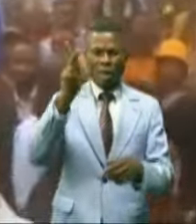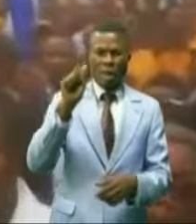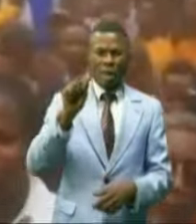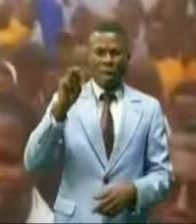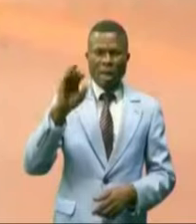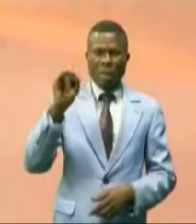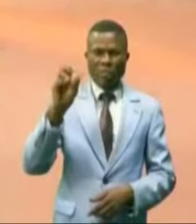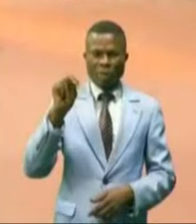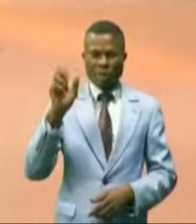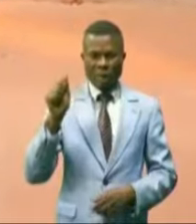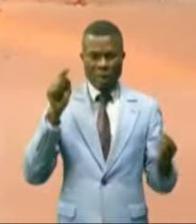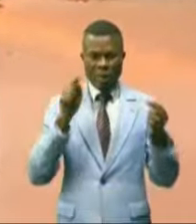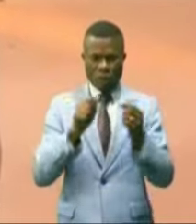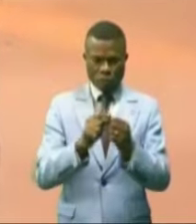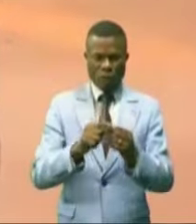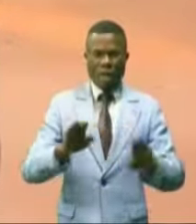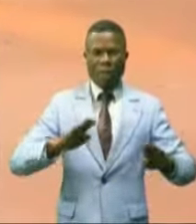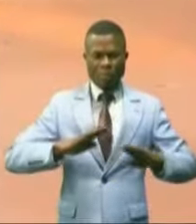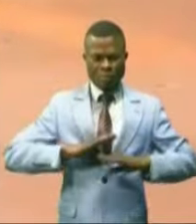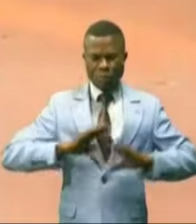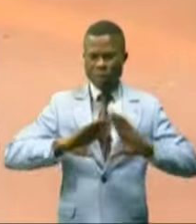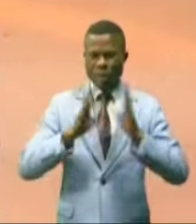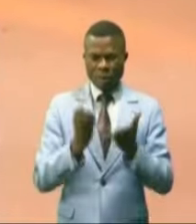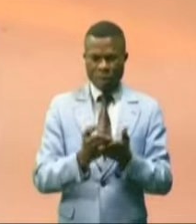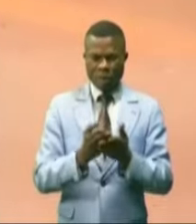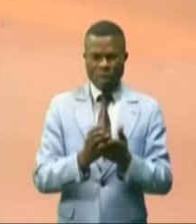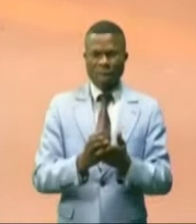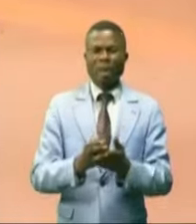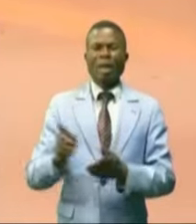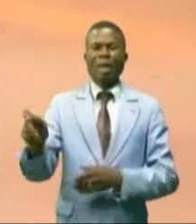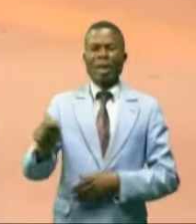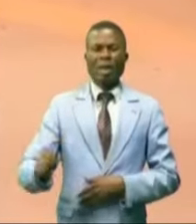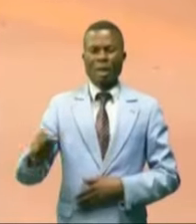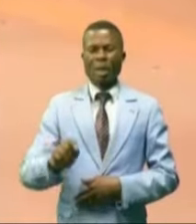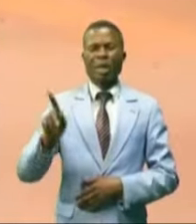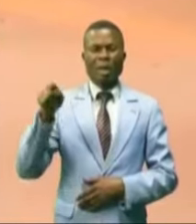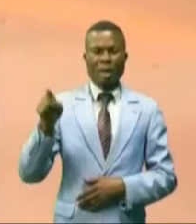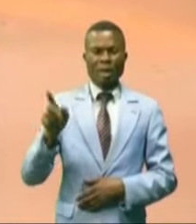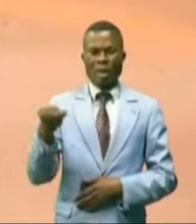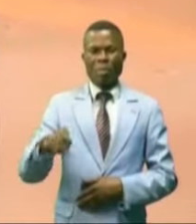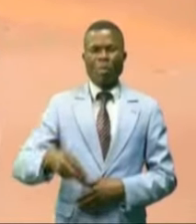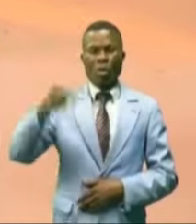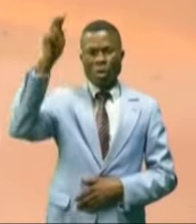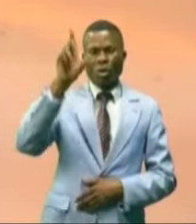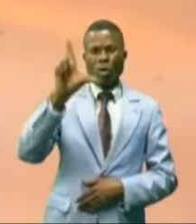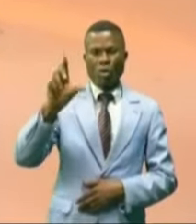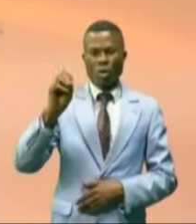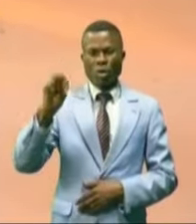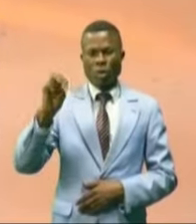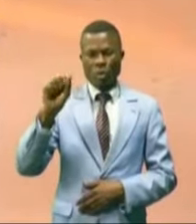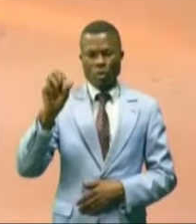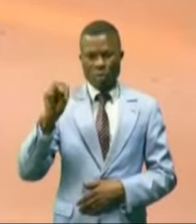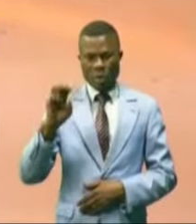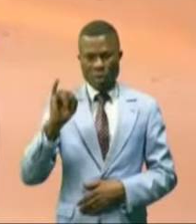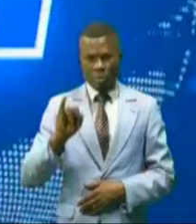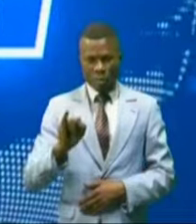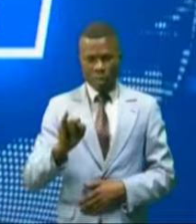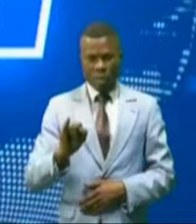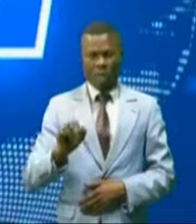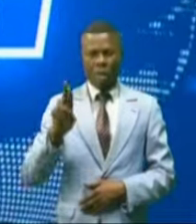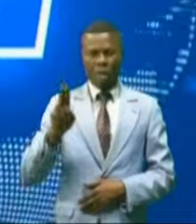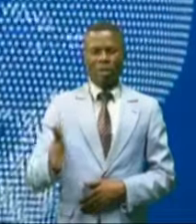des Kabongolais. Depuis la cité de Lubiaï, dans les territoires de Kabongo, province du Kolomami, Edgar Kyongou,